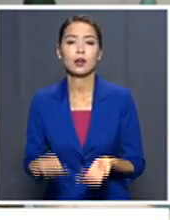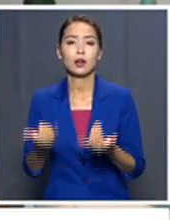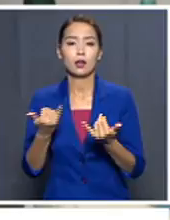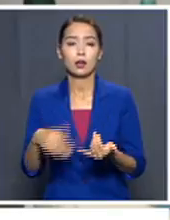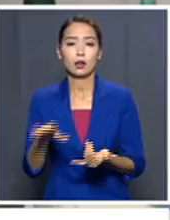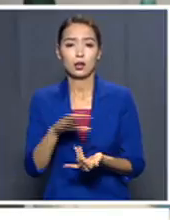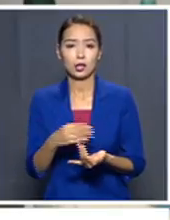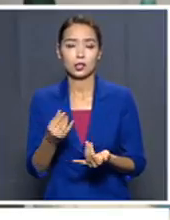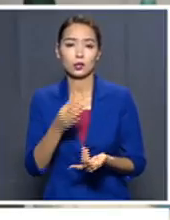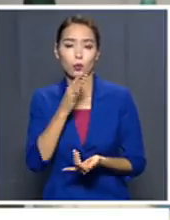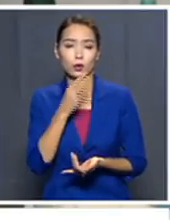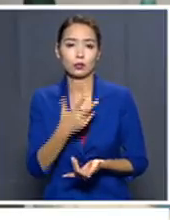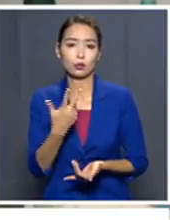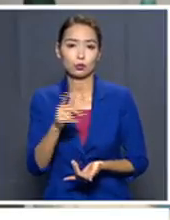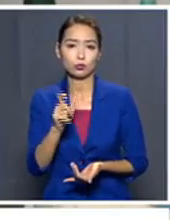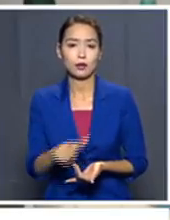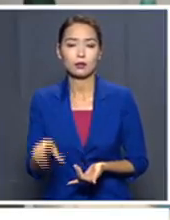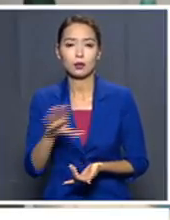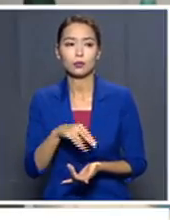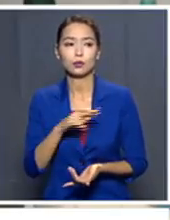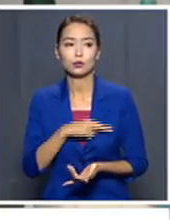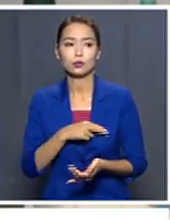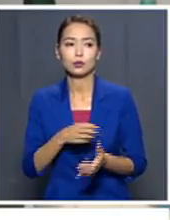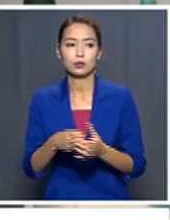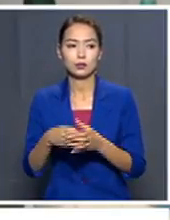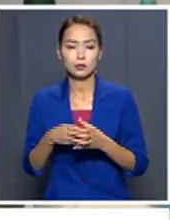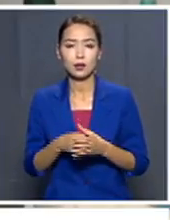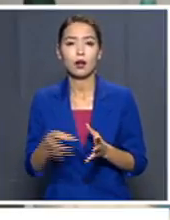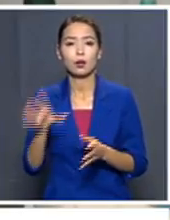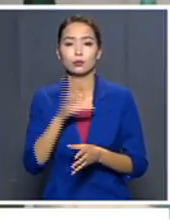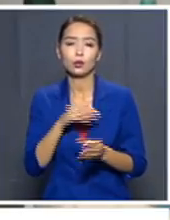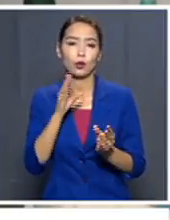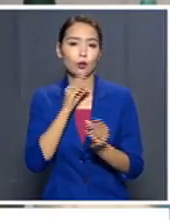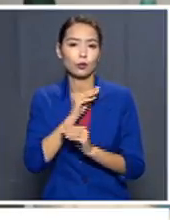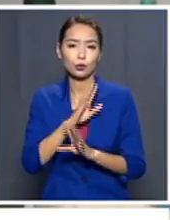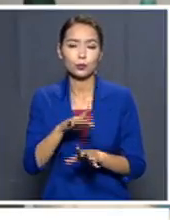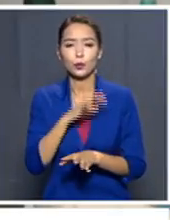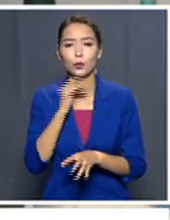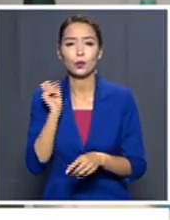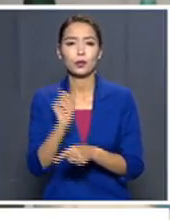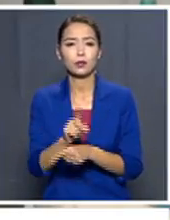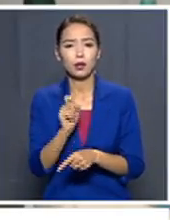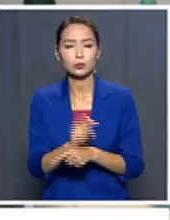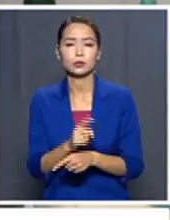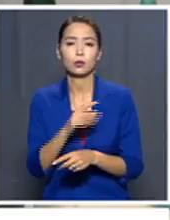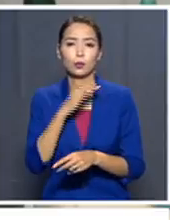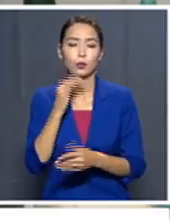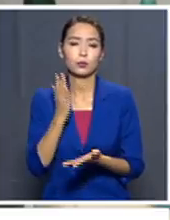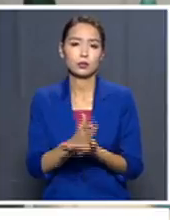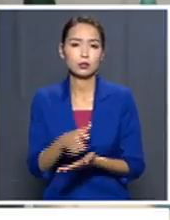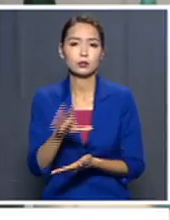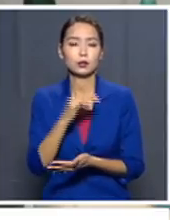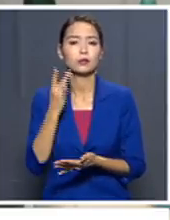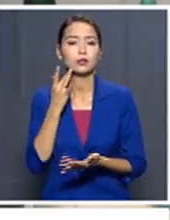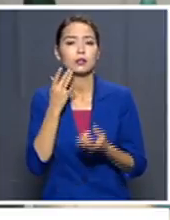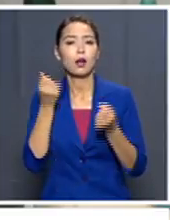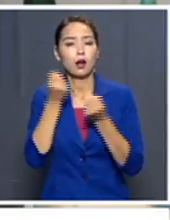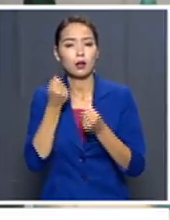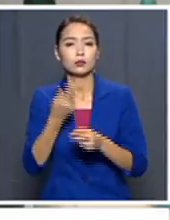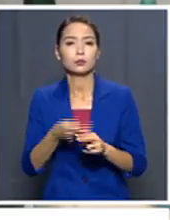боп істеп атырмыз, соның өзінде үлгермейміз. Көп тапсырысты кейін қайтаруға тура келеді.